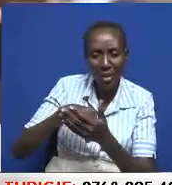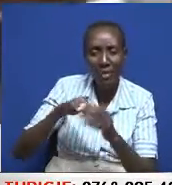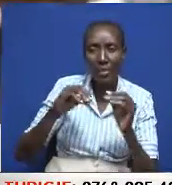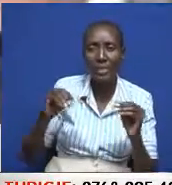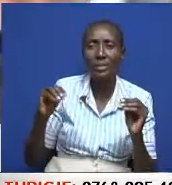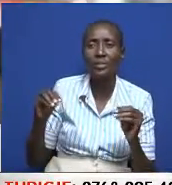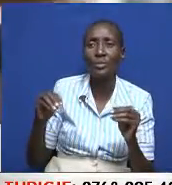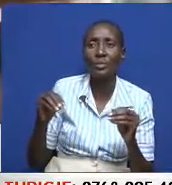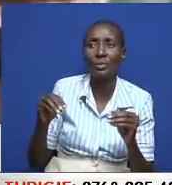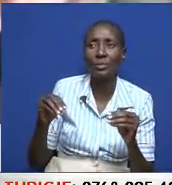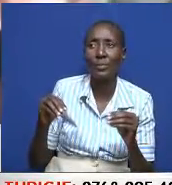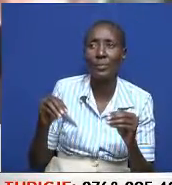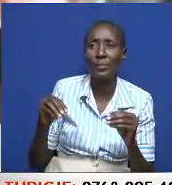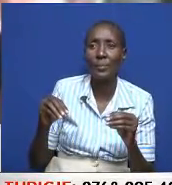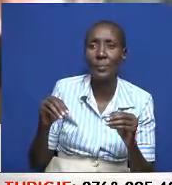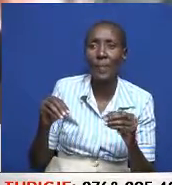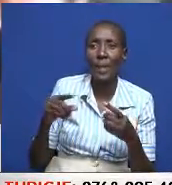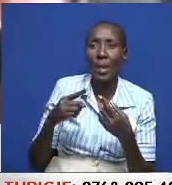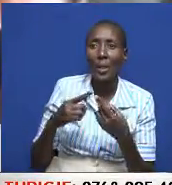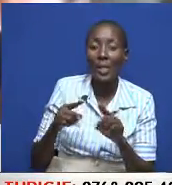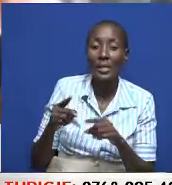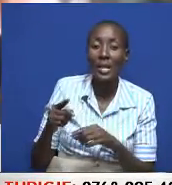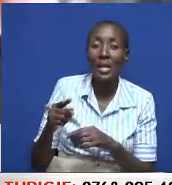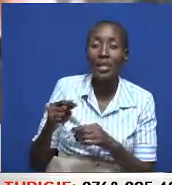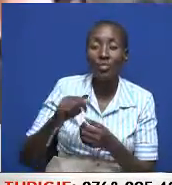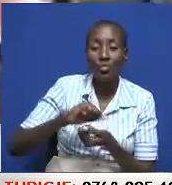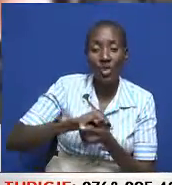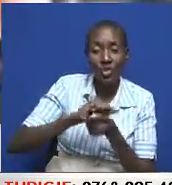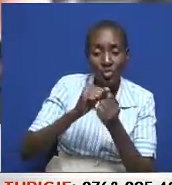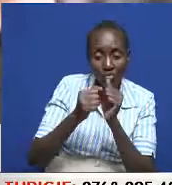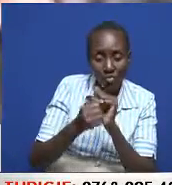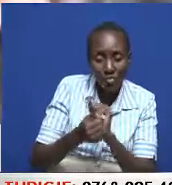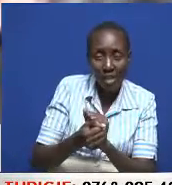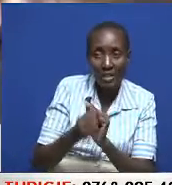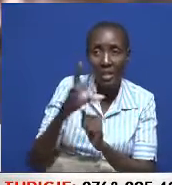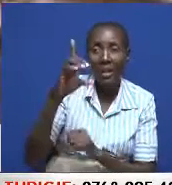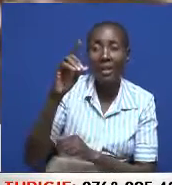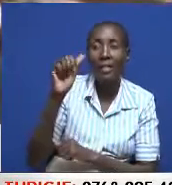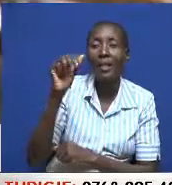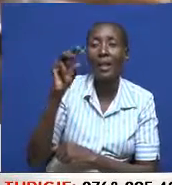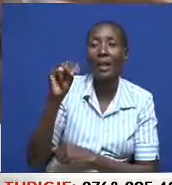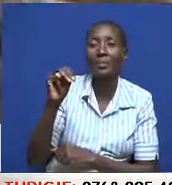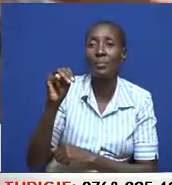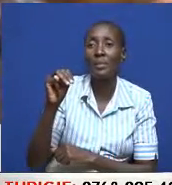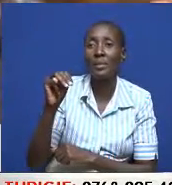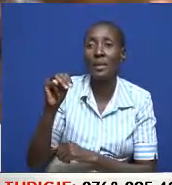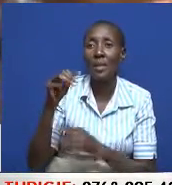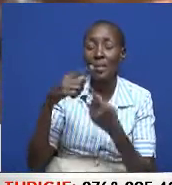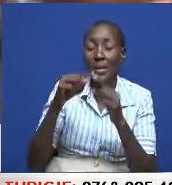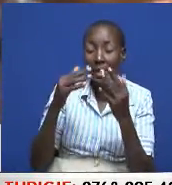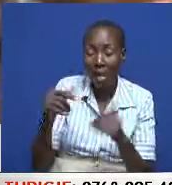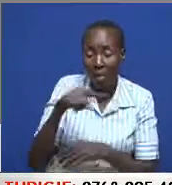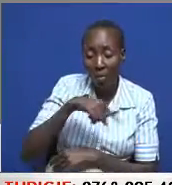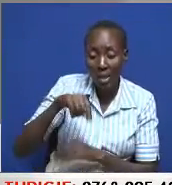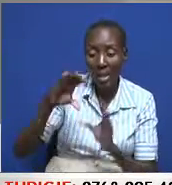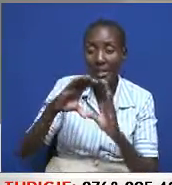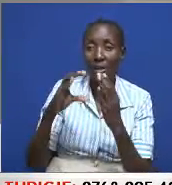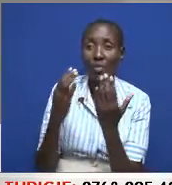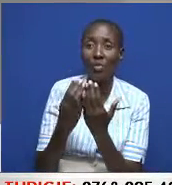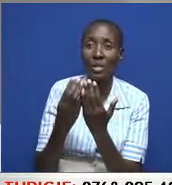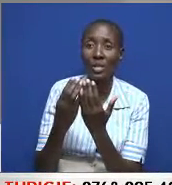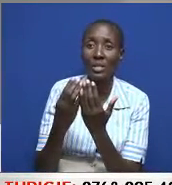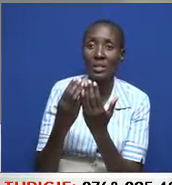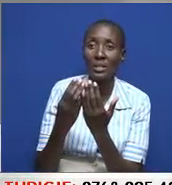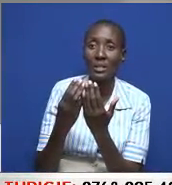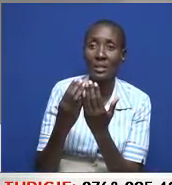kwa hachini ya kwenda kurekebisha maboma ambayo walifurushwa. Lakini sasa Wasengura hawakupewa na